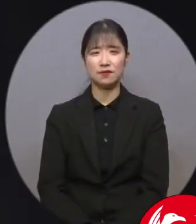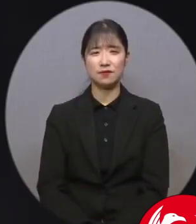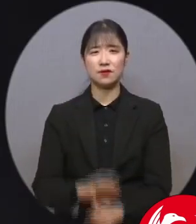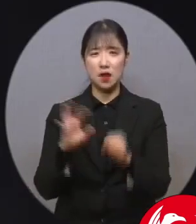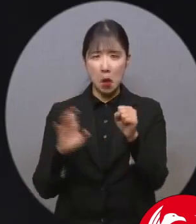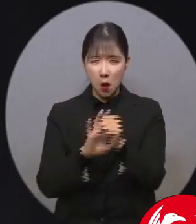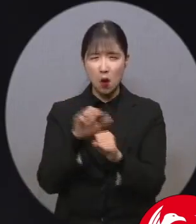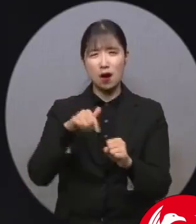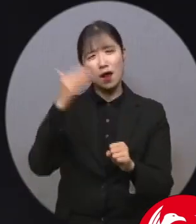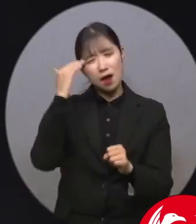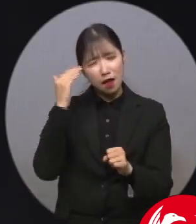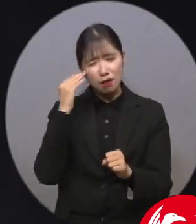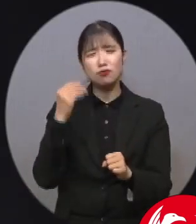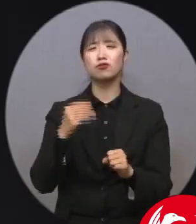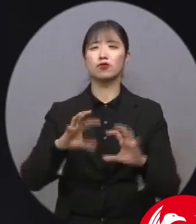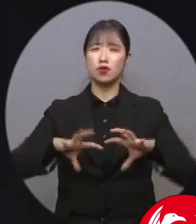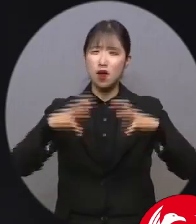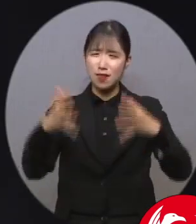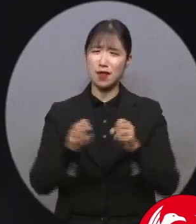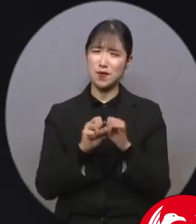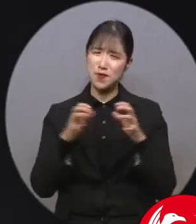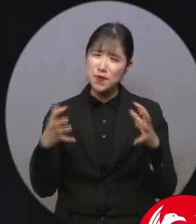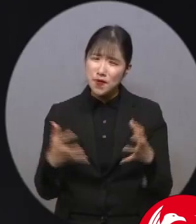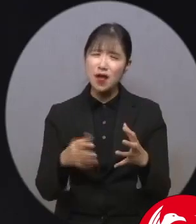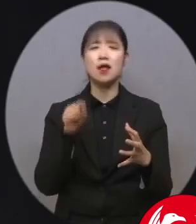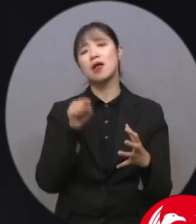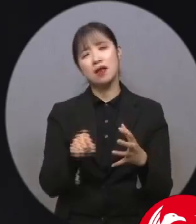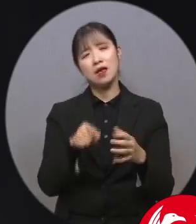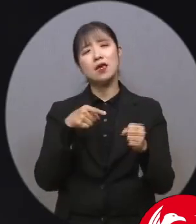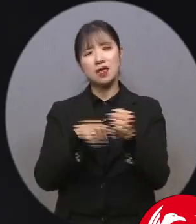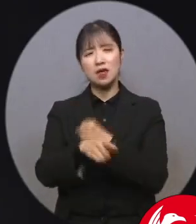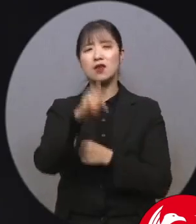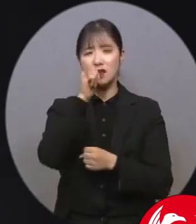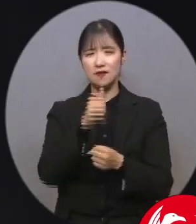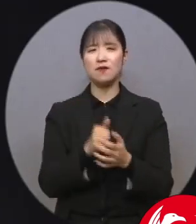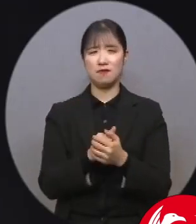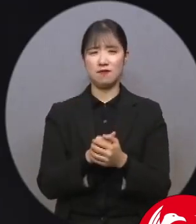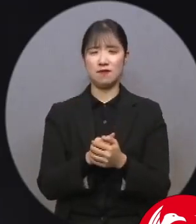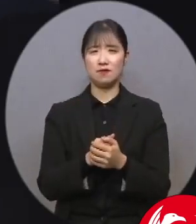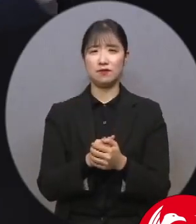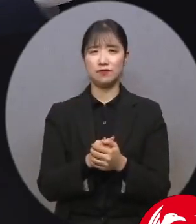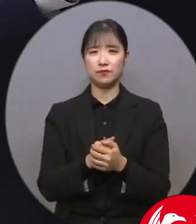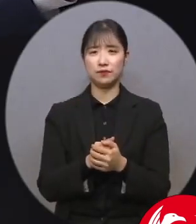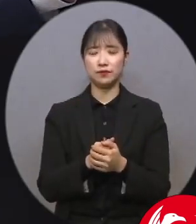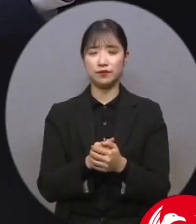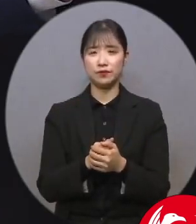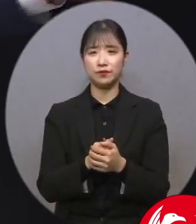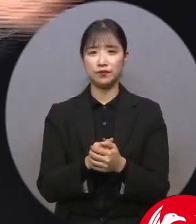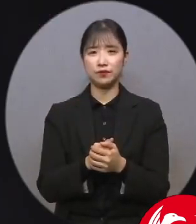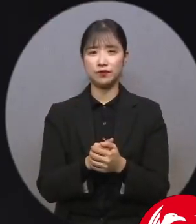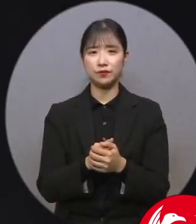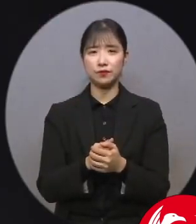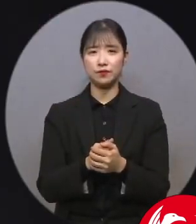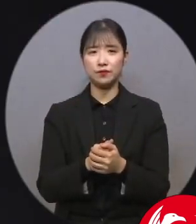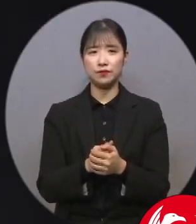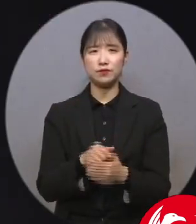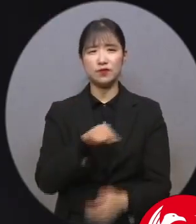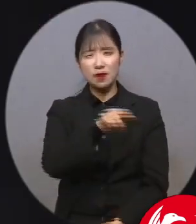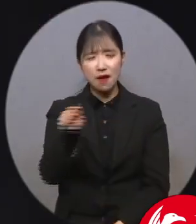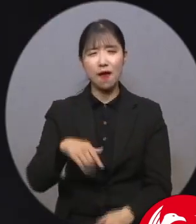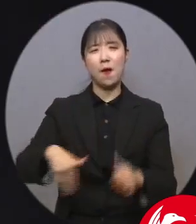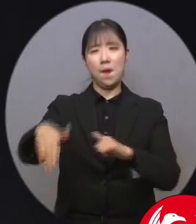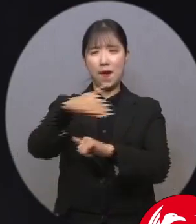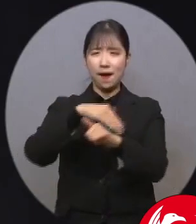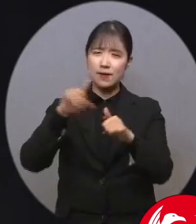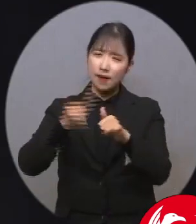코로나가 여기 우리나라에 온, 전 세계에 온 것은 반드시 인간들에게 뭔가 보상을 받고 가게 돼 있어요. 누구가 환경을 깨끗이